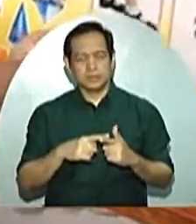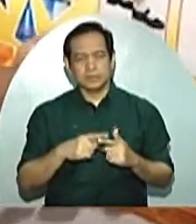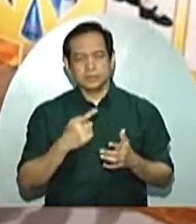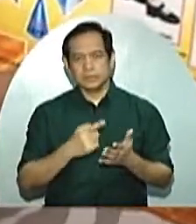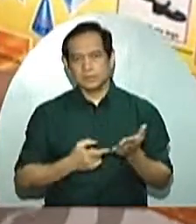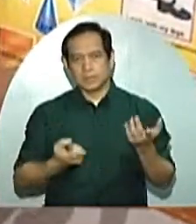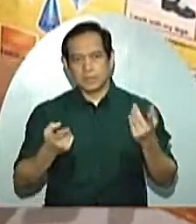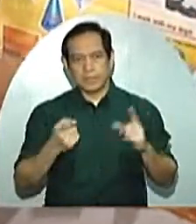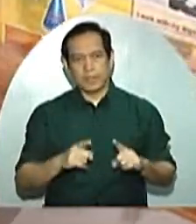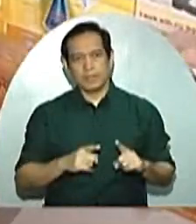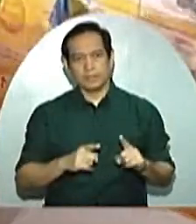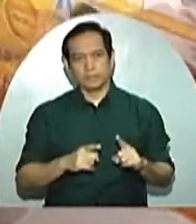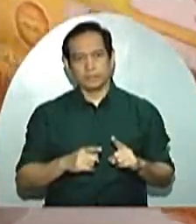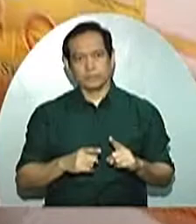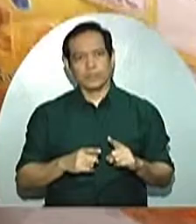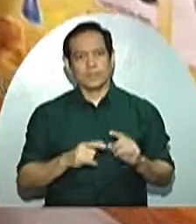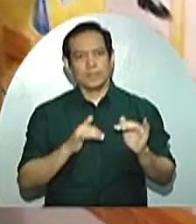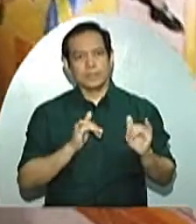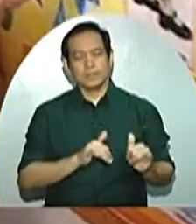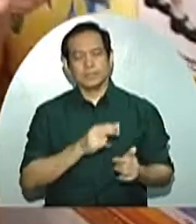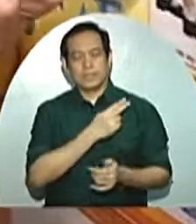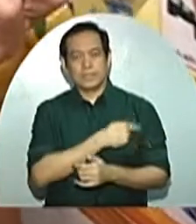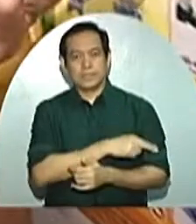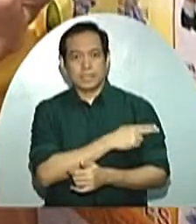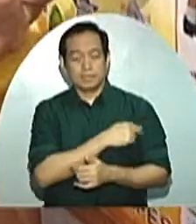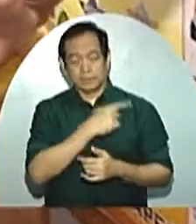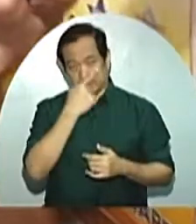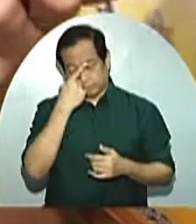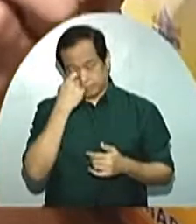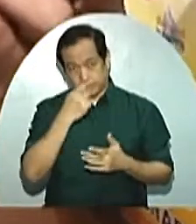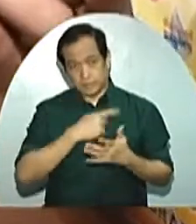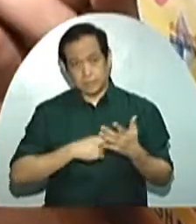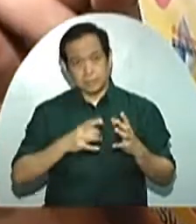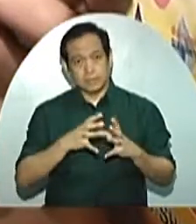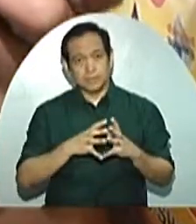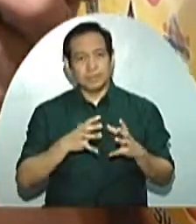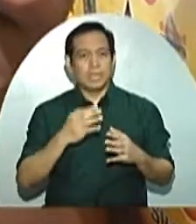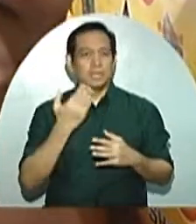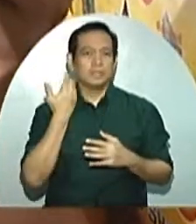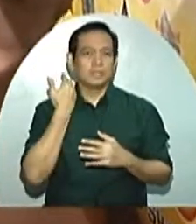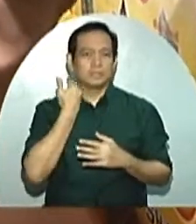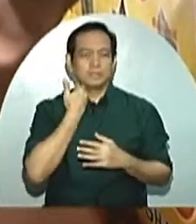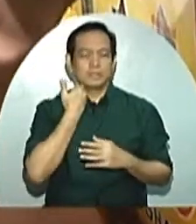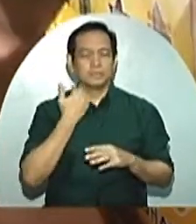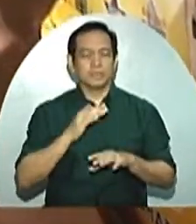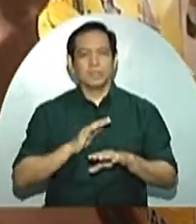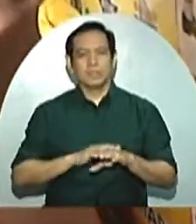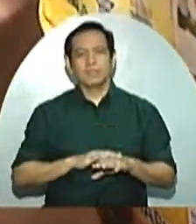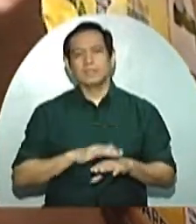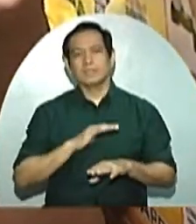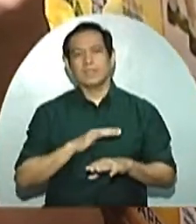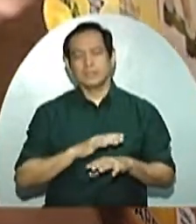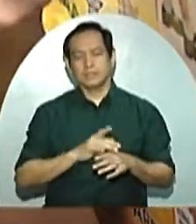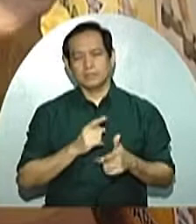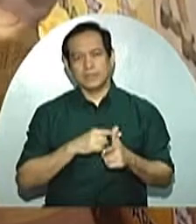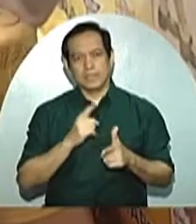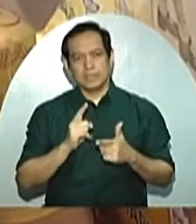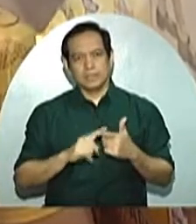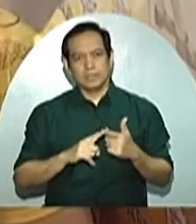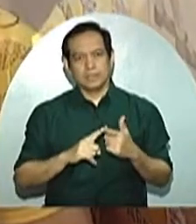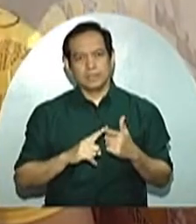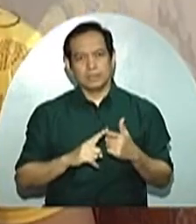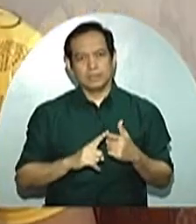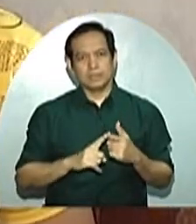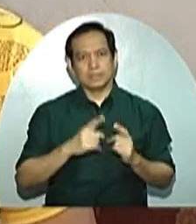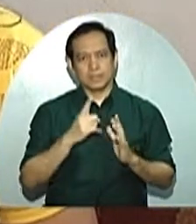noon, na-admit po kami kasi nga po sa sobrang lagnat niya on and off. Tapos nag-workout po